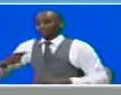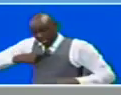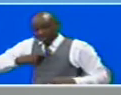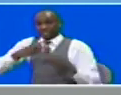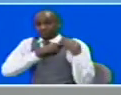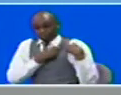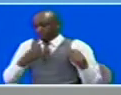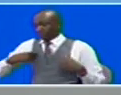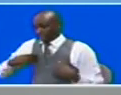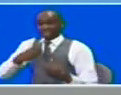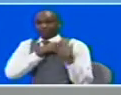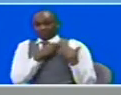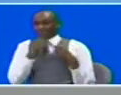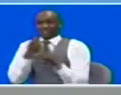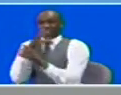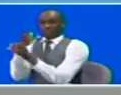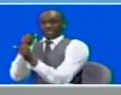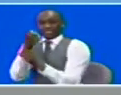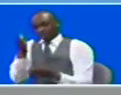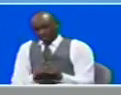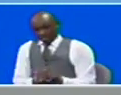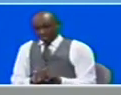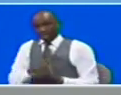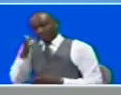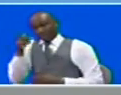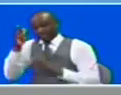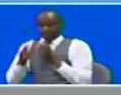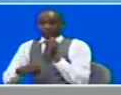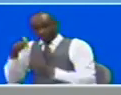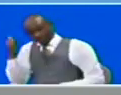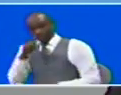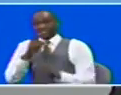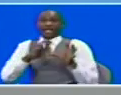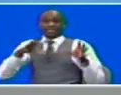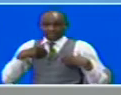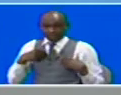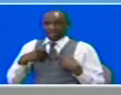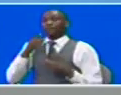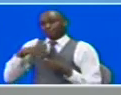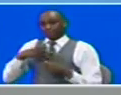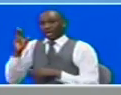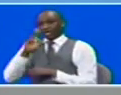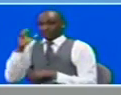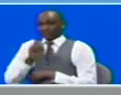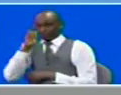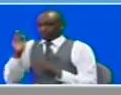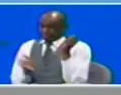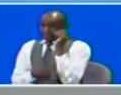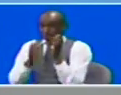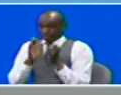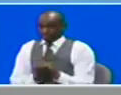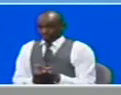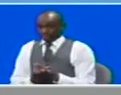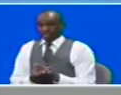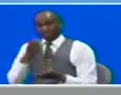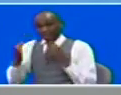nafaa kukagua. Mm-hmm. Kwa hivyo huyu anaweza kukataa, mwingine amekubali, na inaweza tumika vibaya kisiasa. Kwa hivyo